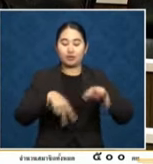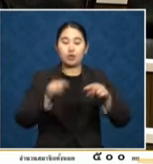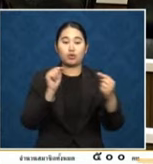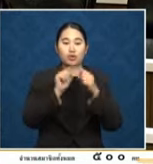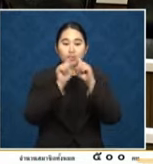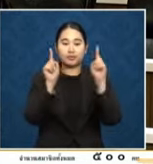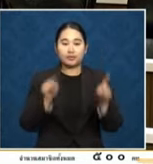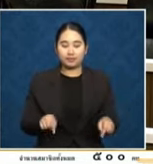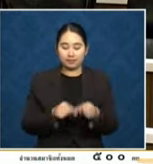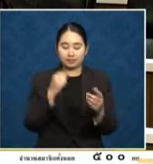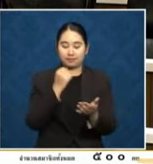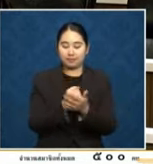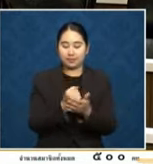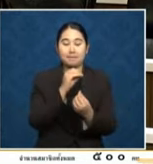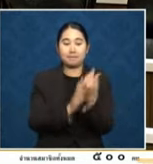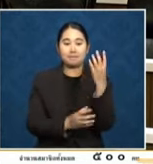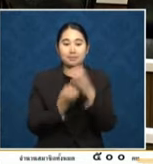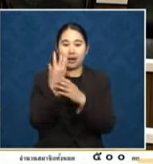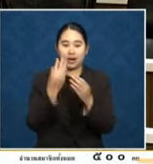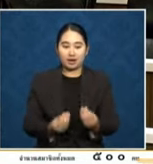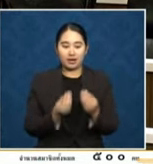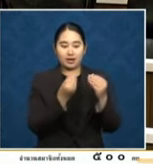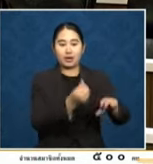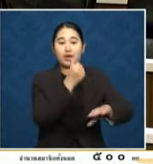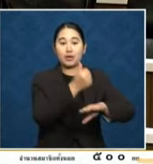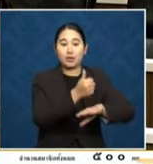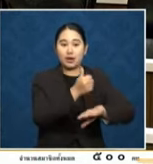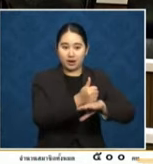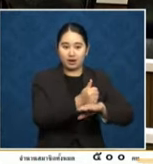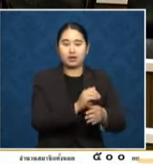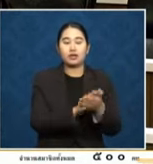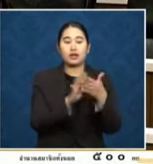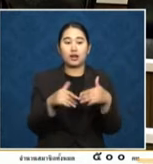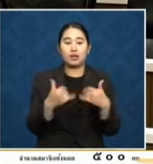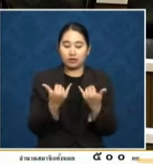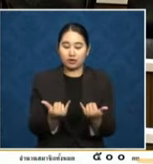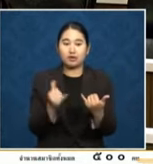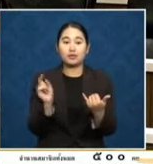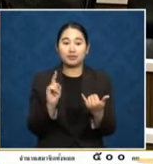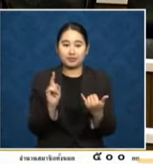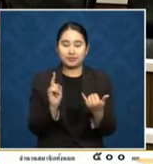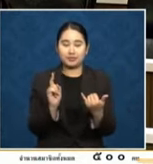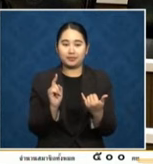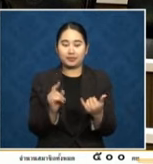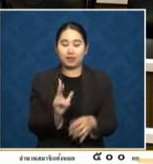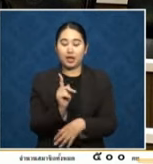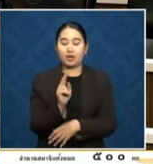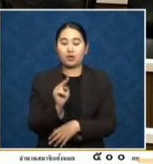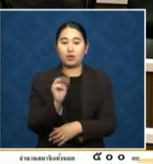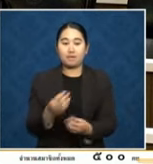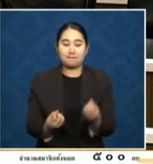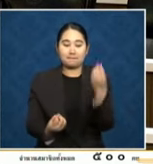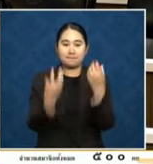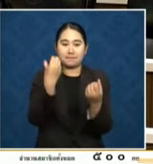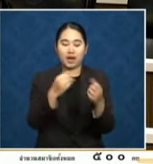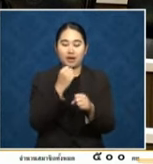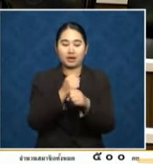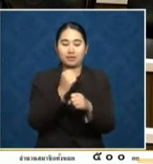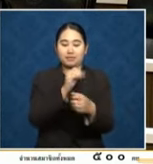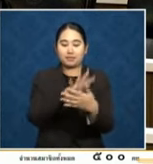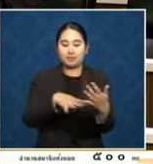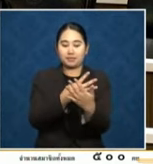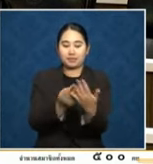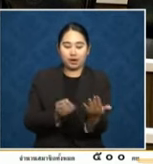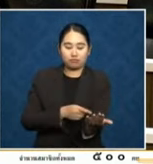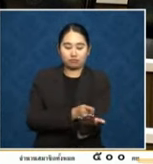ครองที่ดินในพื้นที่ป่าสงวนแห่งชาติให้กับอธิบดีกรมป่าไม้และปัจจุบันครับท่านประธานกรมป่าไม้มีการร่างแผนที่พร้อมกฎกระ